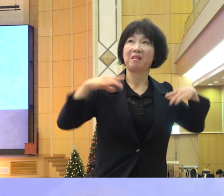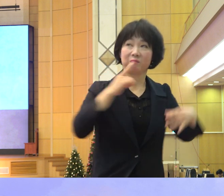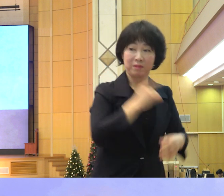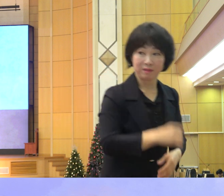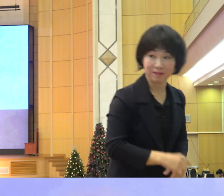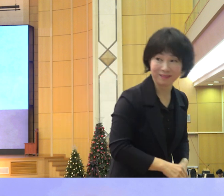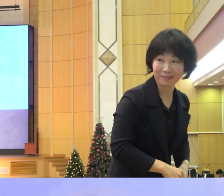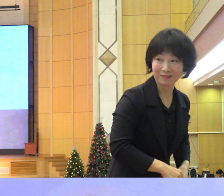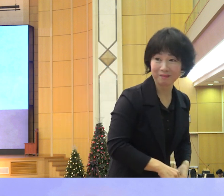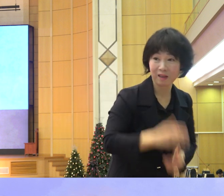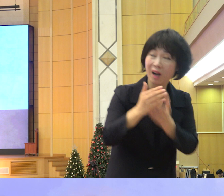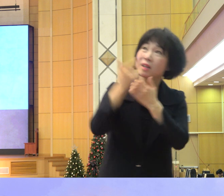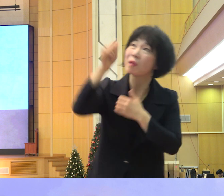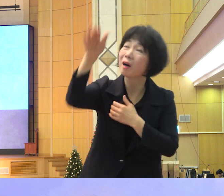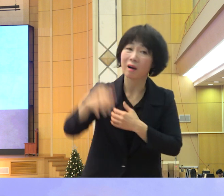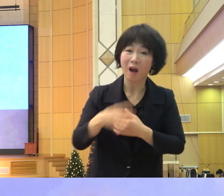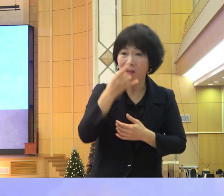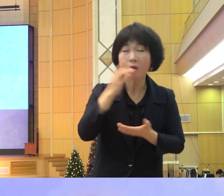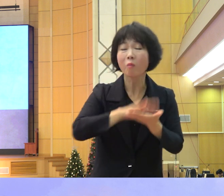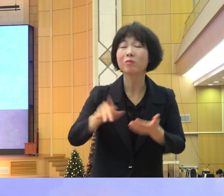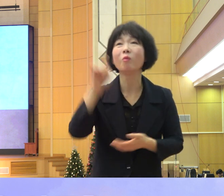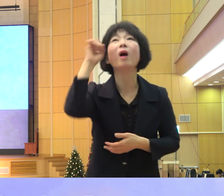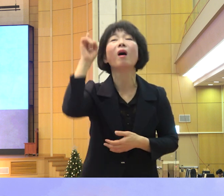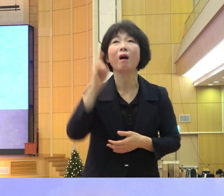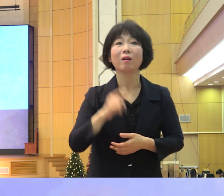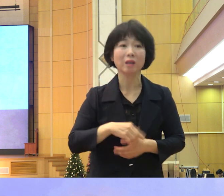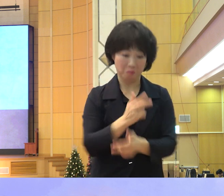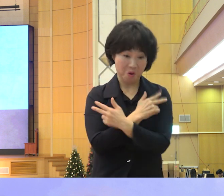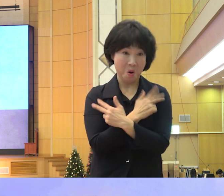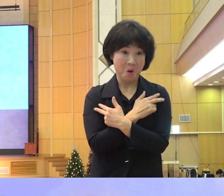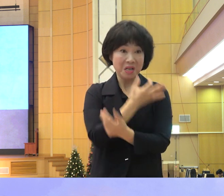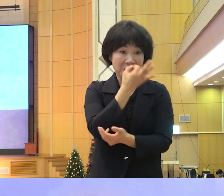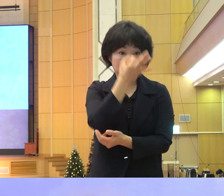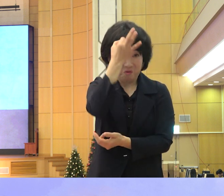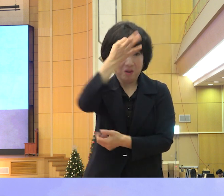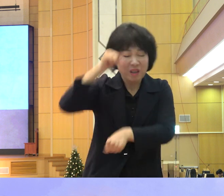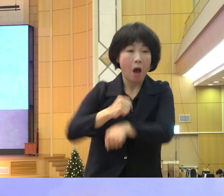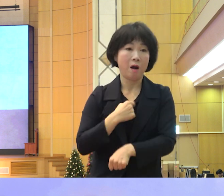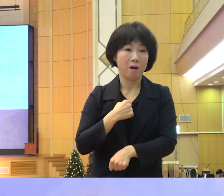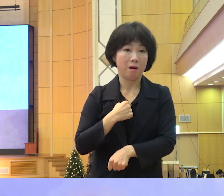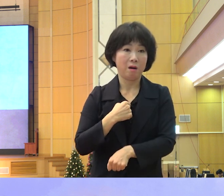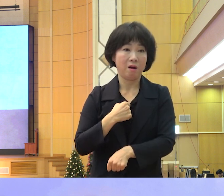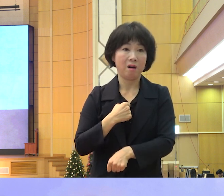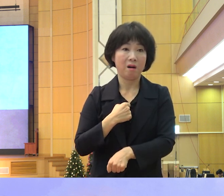우리나라에서 정말 1인자라고 할 정도로 제가 좋은 기술을 갖고 있거든요.